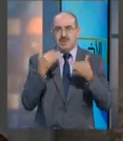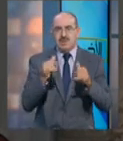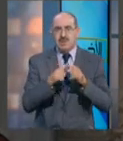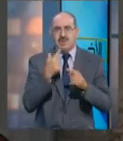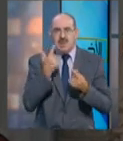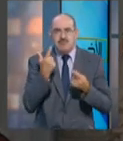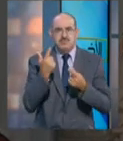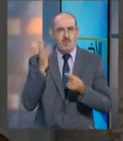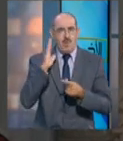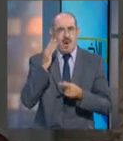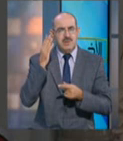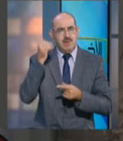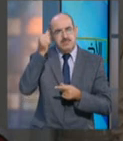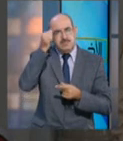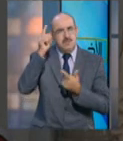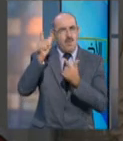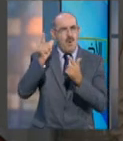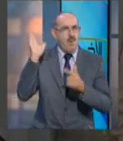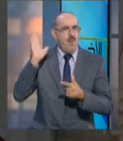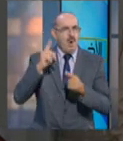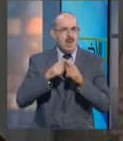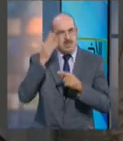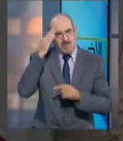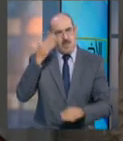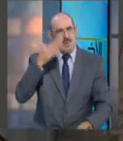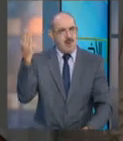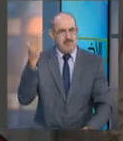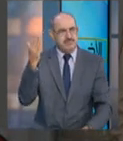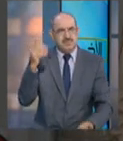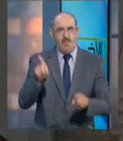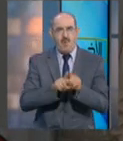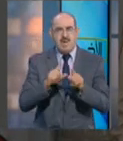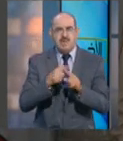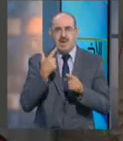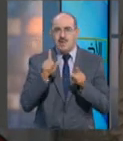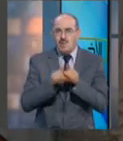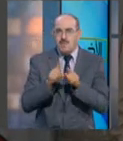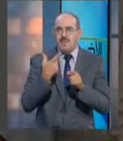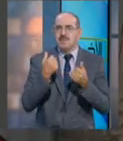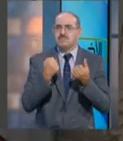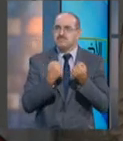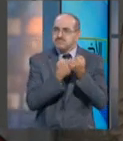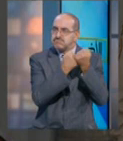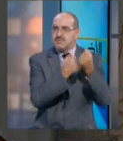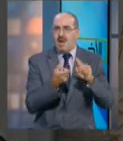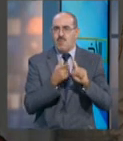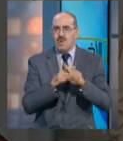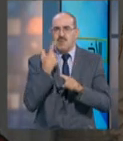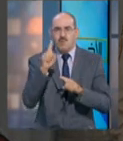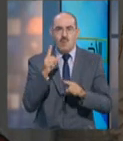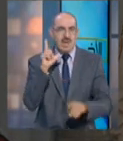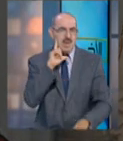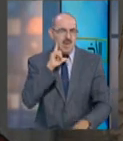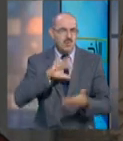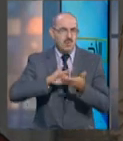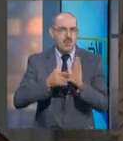سليلة الجهاد وسليلة النضال، وهي الدعم القوي لليبيا في